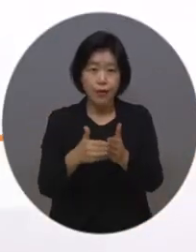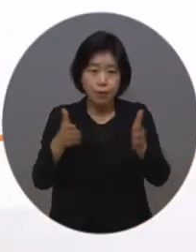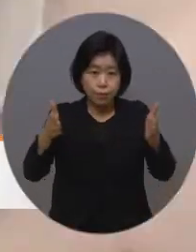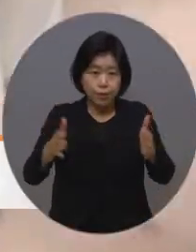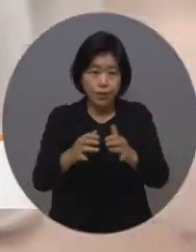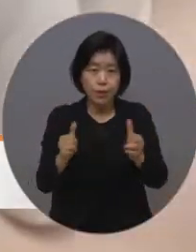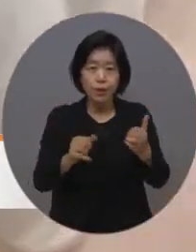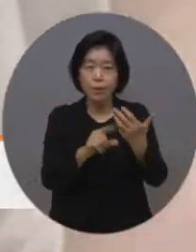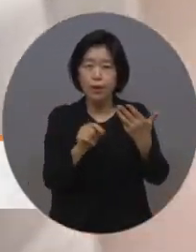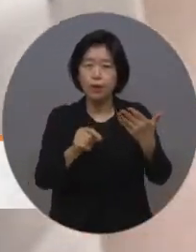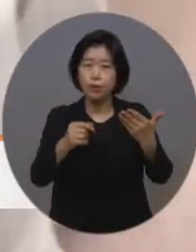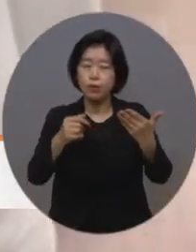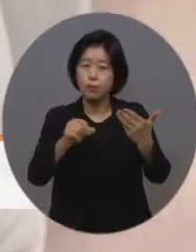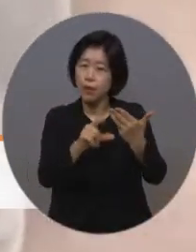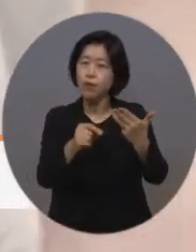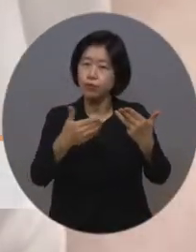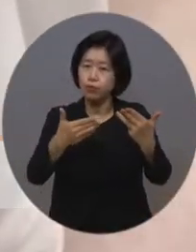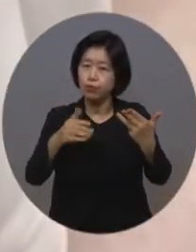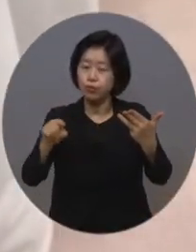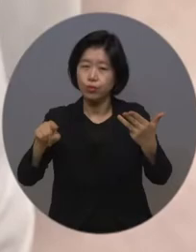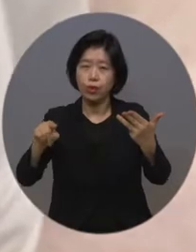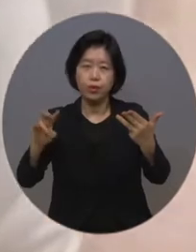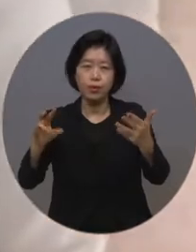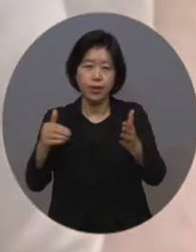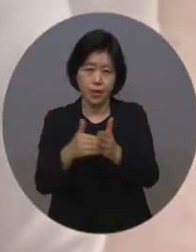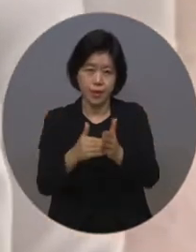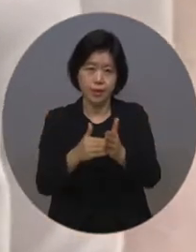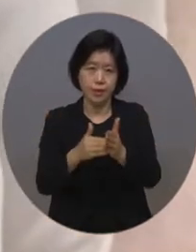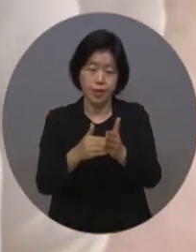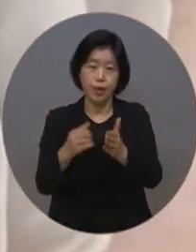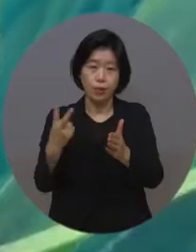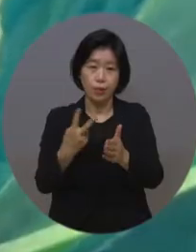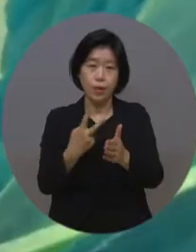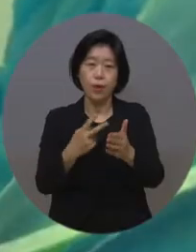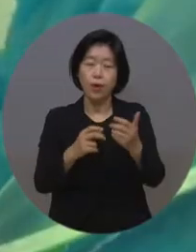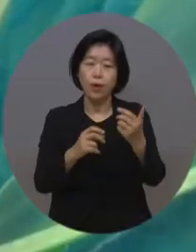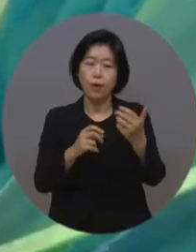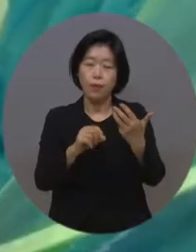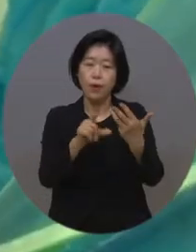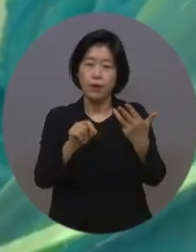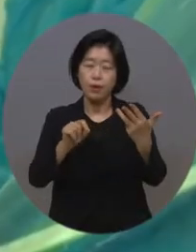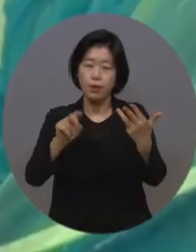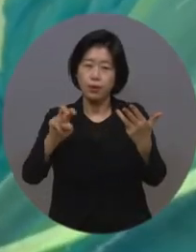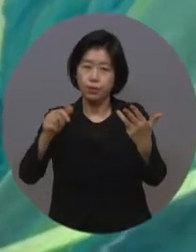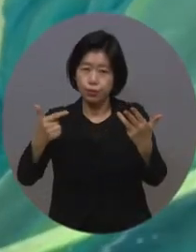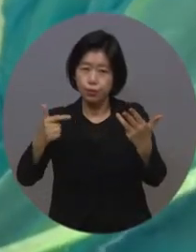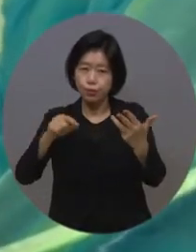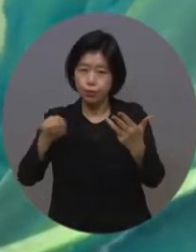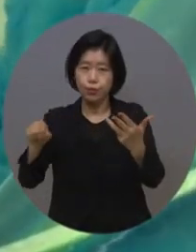18일까지 10부제로 예약을 진행하고 8월 26일부터 9월 30일까지 시행됩니다.